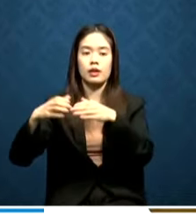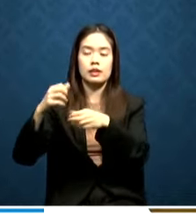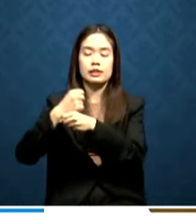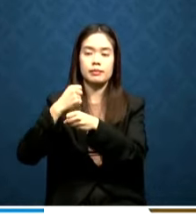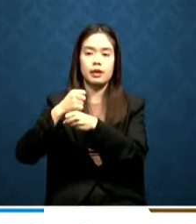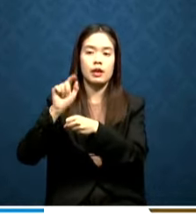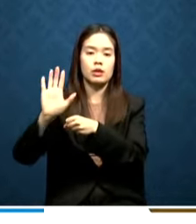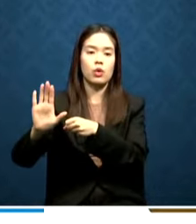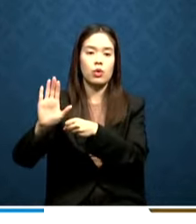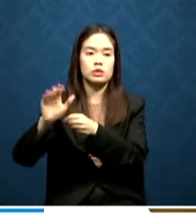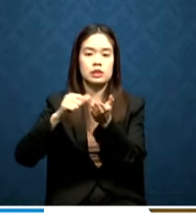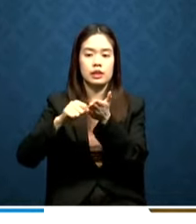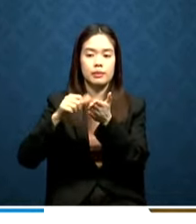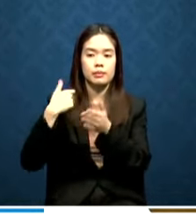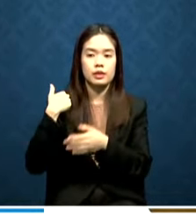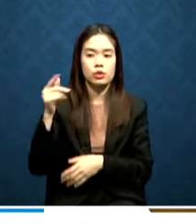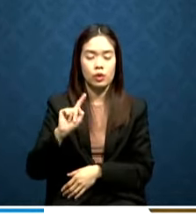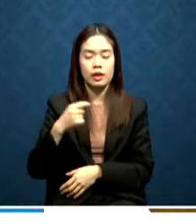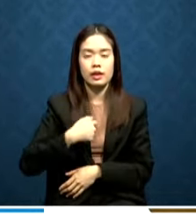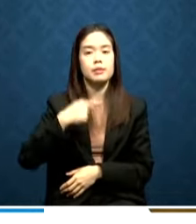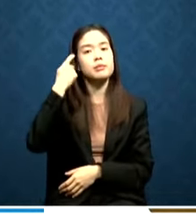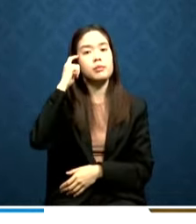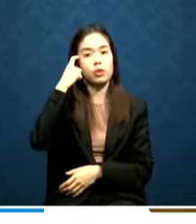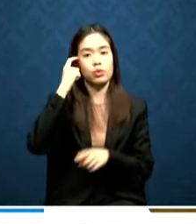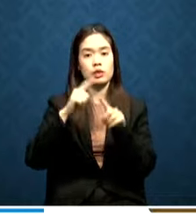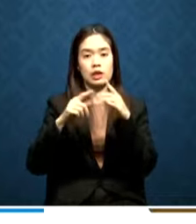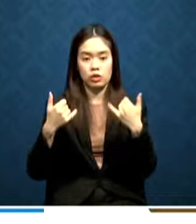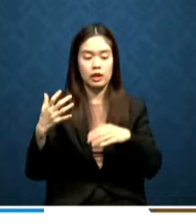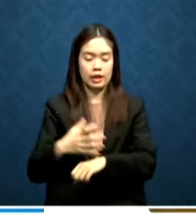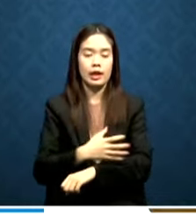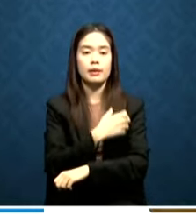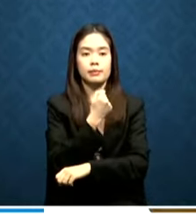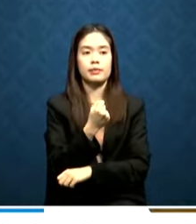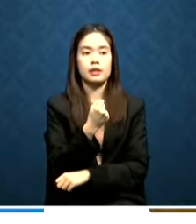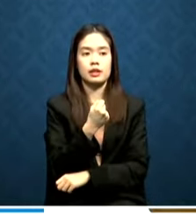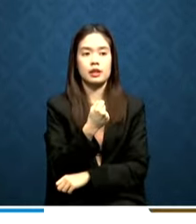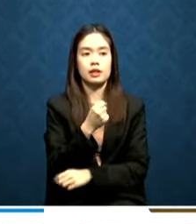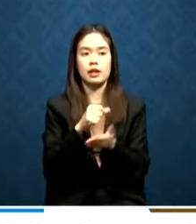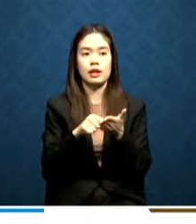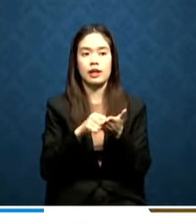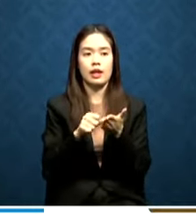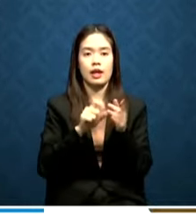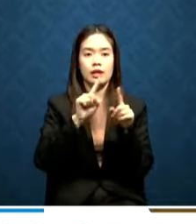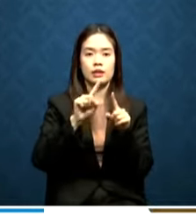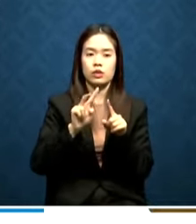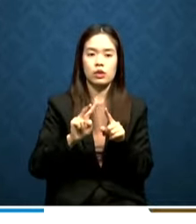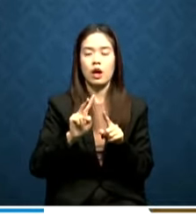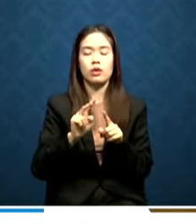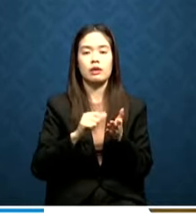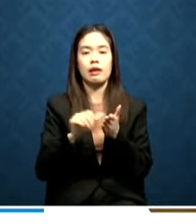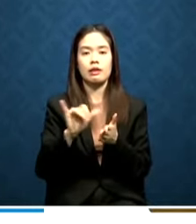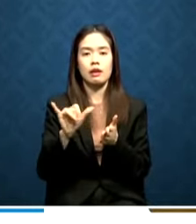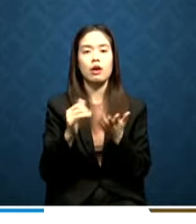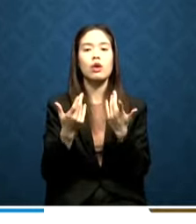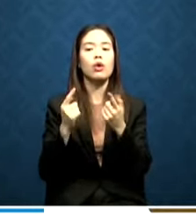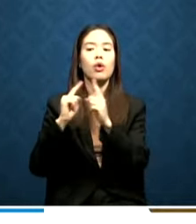าอย่างไรนะครับแต่เท่าที่ทราบตอนนี้พรรคการเมืองก็ยังยืนว่า ไม่แก้หมวด1หมวด2 112อะไรเขาก็ว่ากันไ